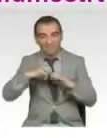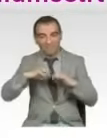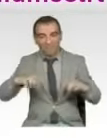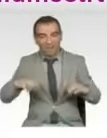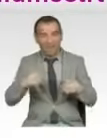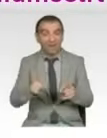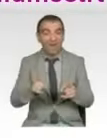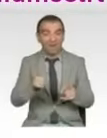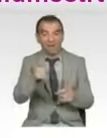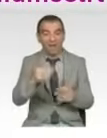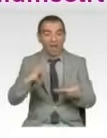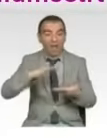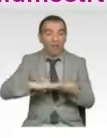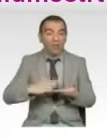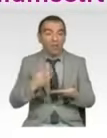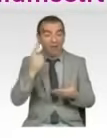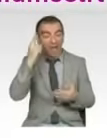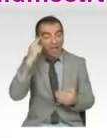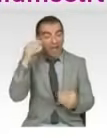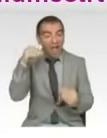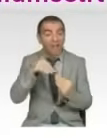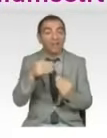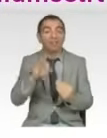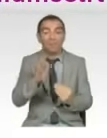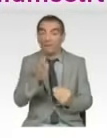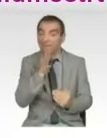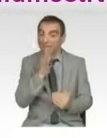işte anlaşamayabilirsiniz vesaire ama